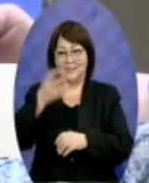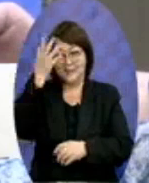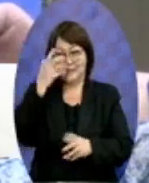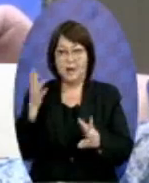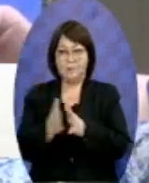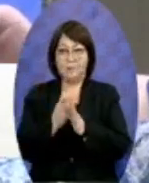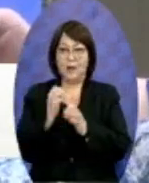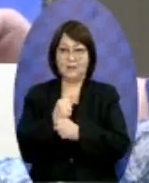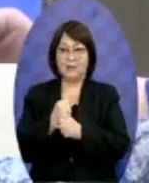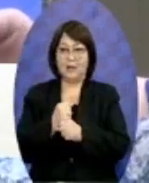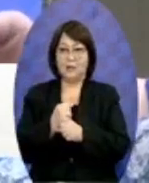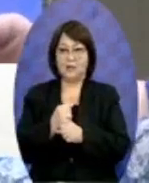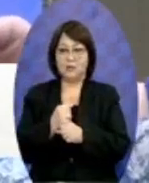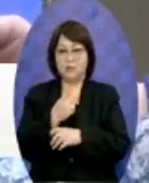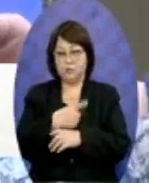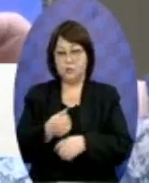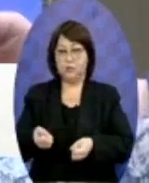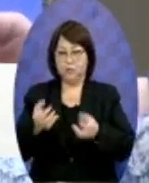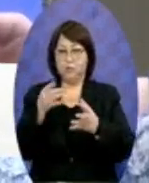хамтын ажиллагааны илрэл юм а.